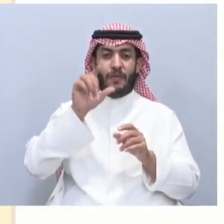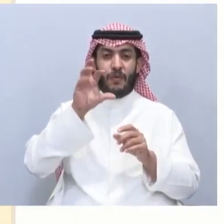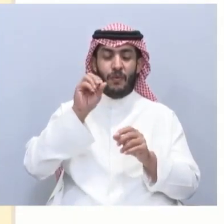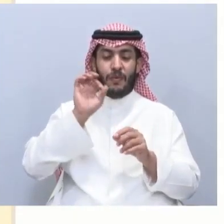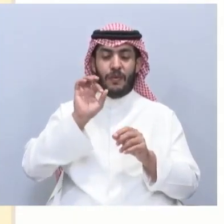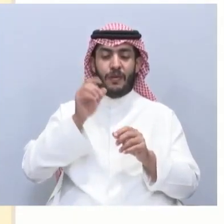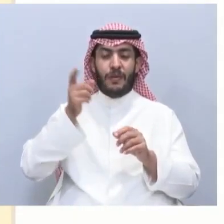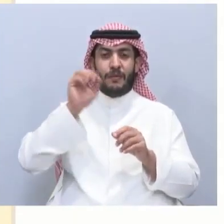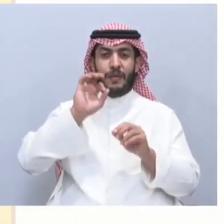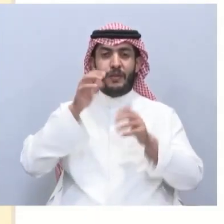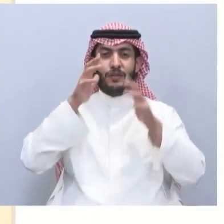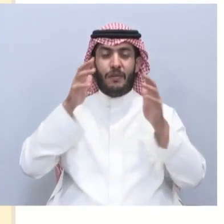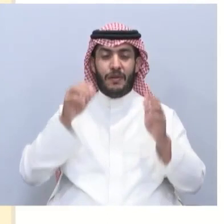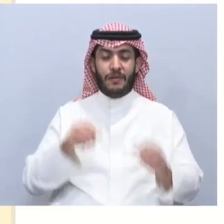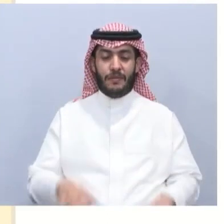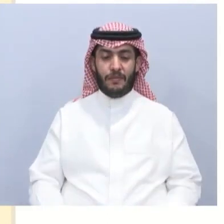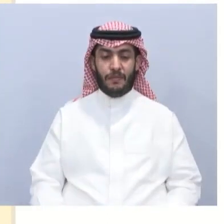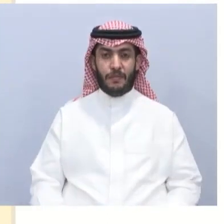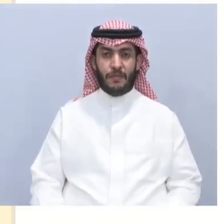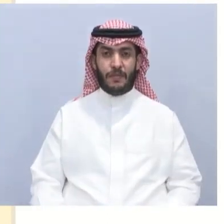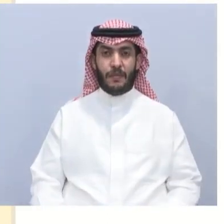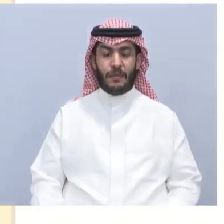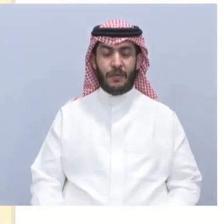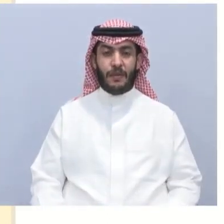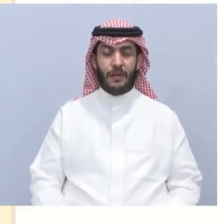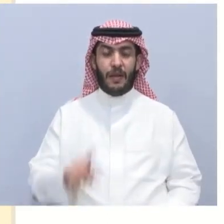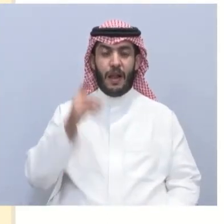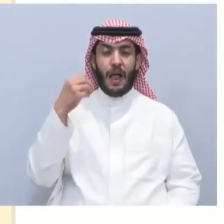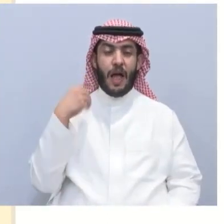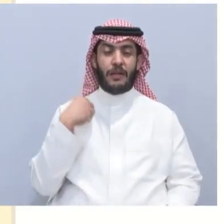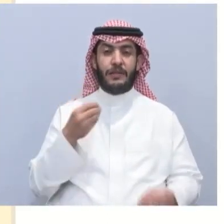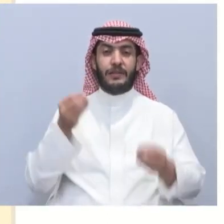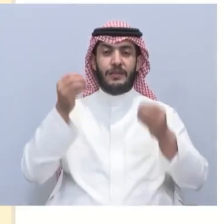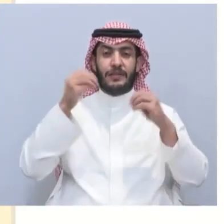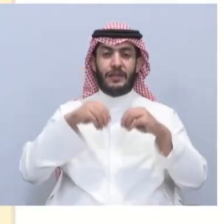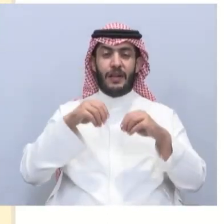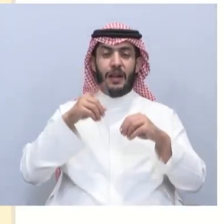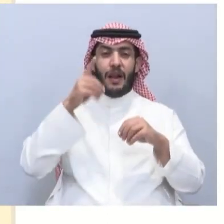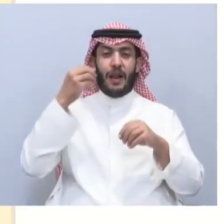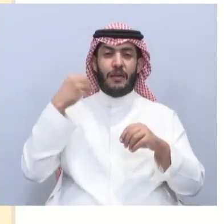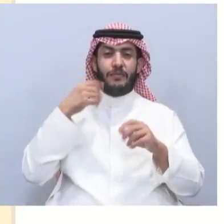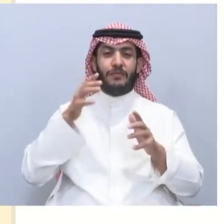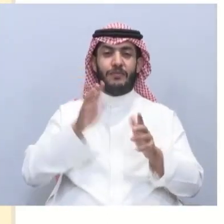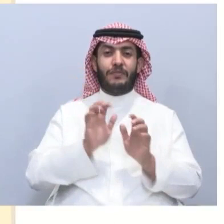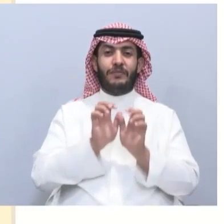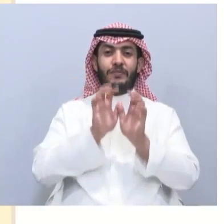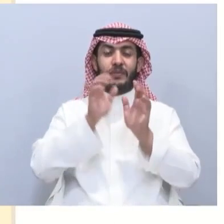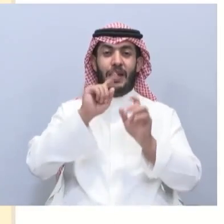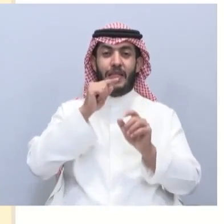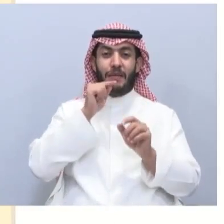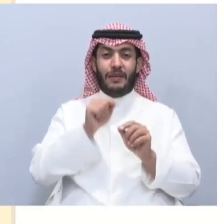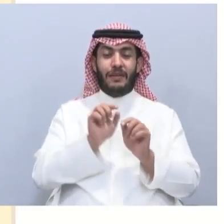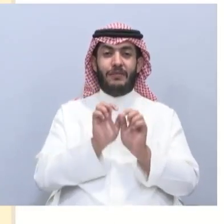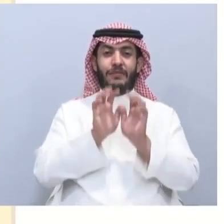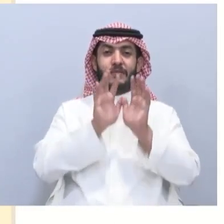حتى تكون مثل الجبل الله عز وجل يضاعف يضاعف الله عز وجل ينميها الله عز وجل